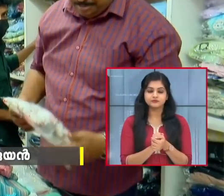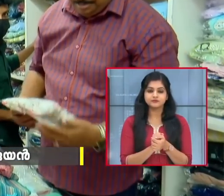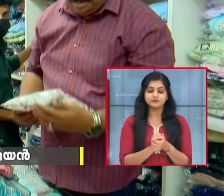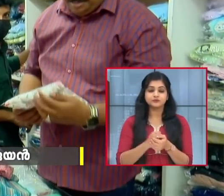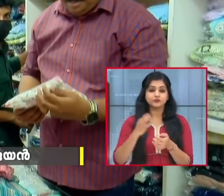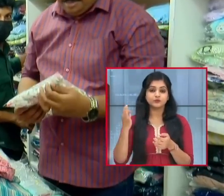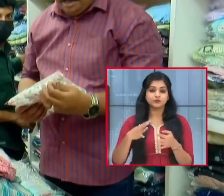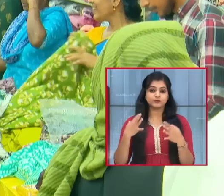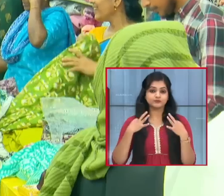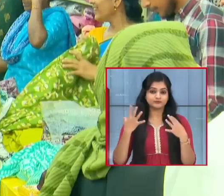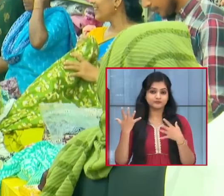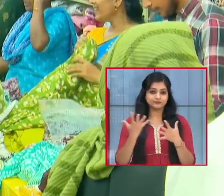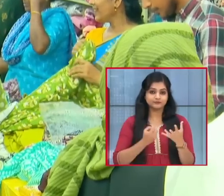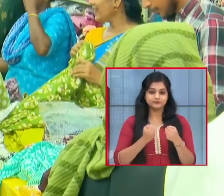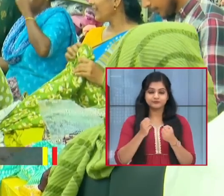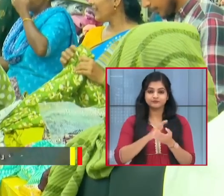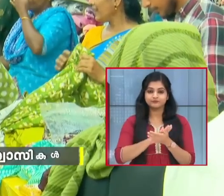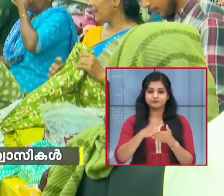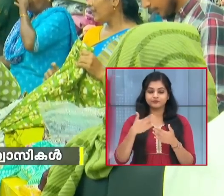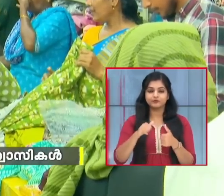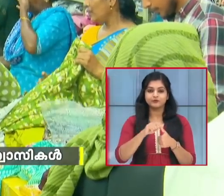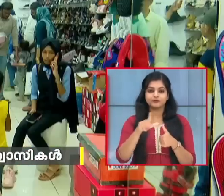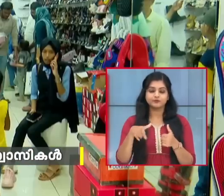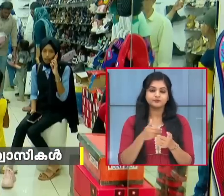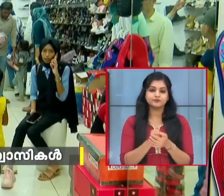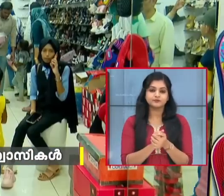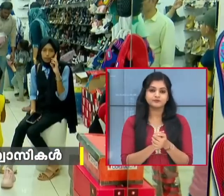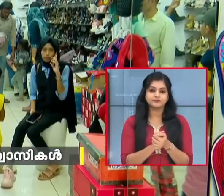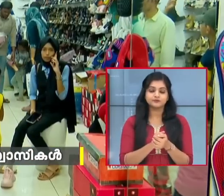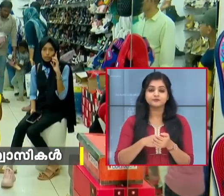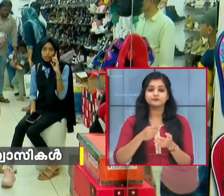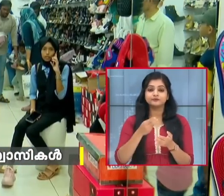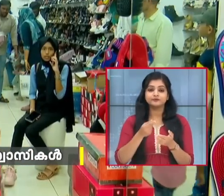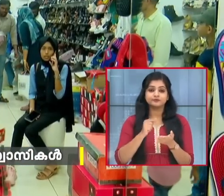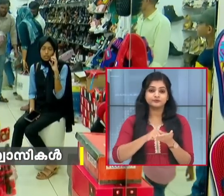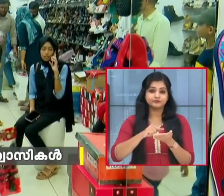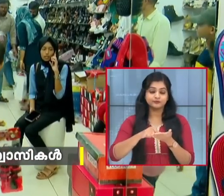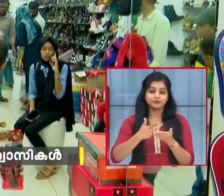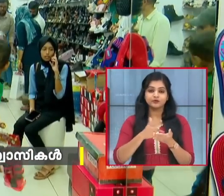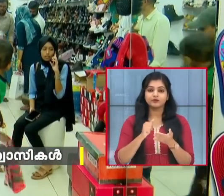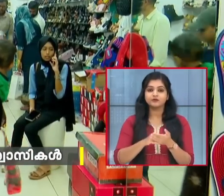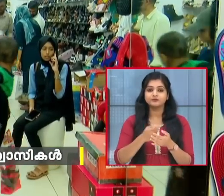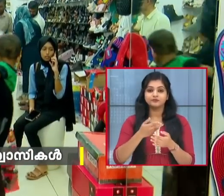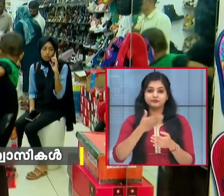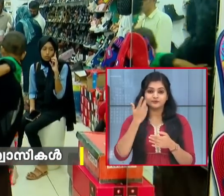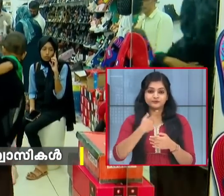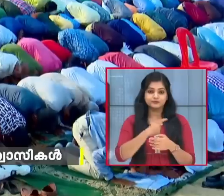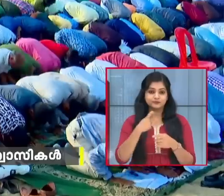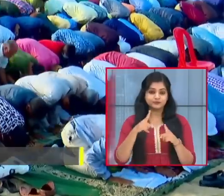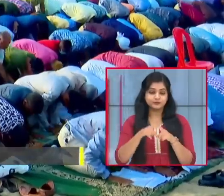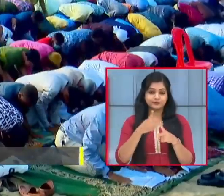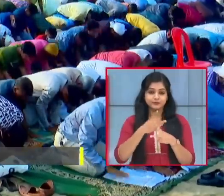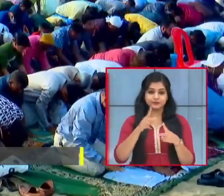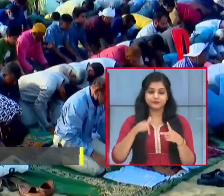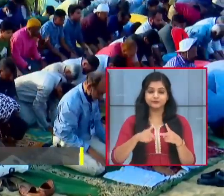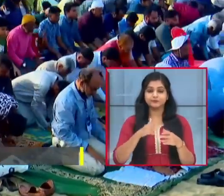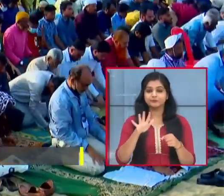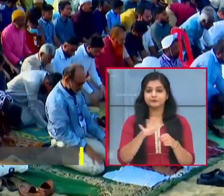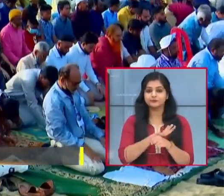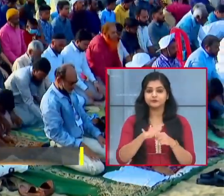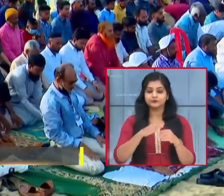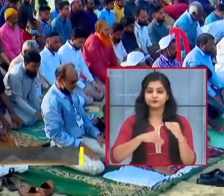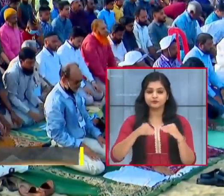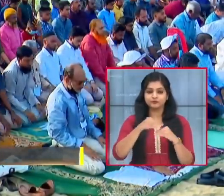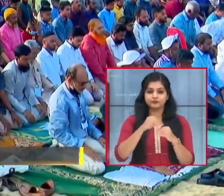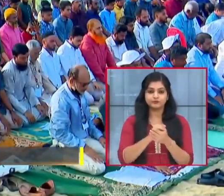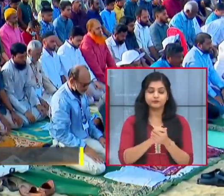പുത്തൻ വസ്ത്രങ്ങളെല്ലാം ഇതിനോടകം എല്ലാവരും വാങ്ങിക്കഴിഞ്ഞു. മൈലാഞ്ചിക്കടകളിലും അത്ര കടകളിലും ഇന്നും നല്ല തിരക്കാണ്. മഹല്ല് പള്ളികൾക്ക്